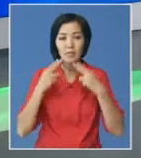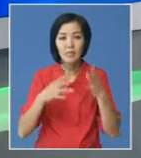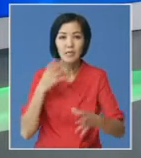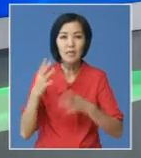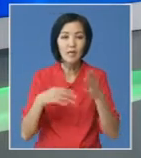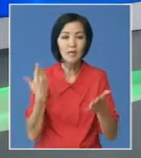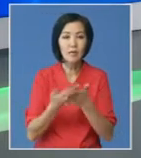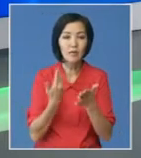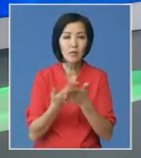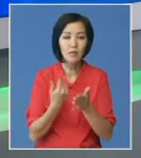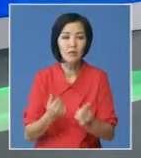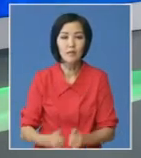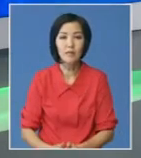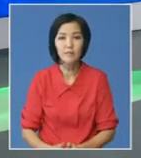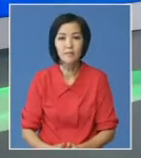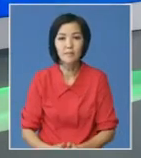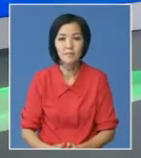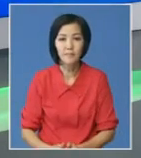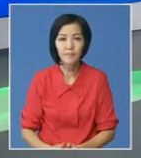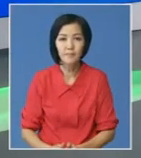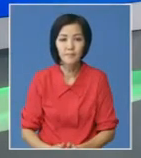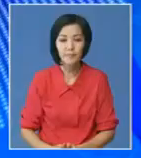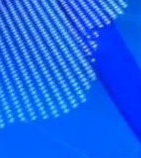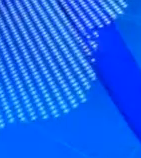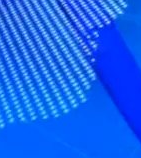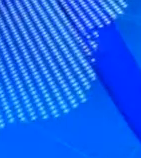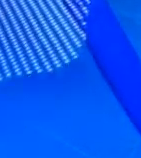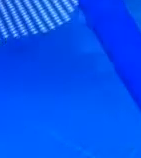Шартараптан бірек ақпар, жаһан жаңалықтарына назар аударыңыздар.